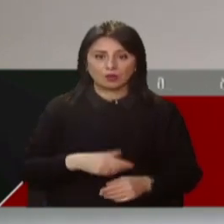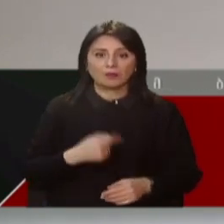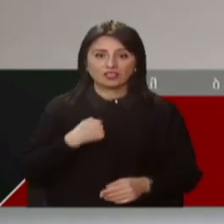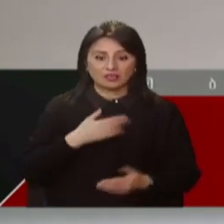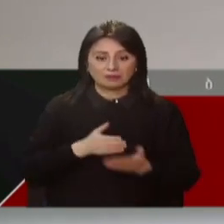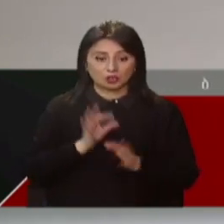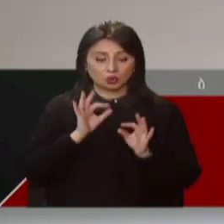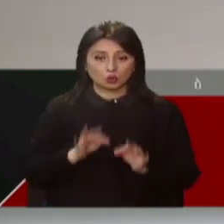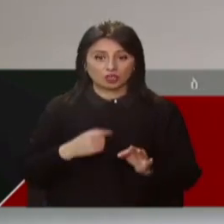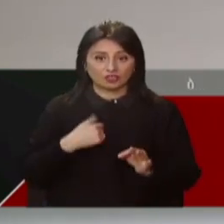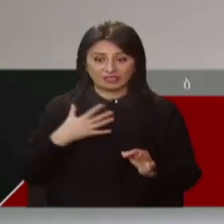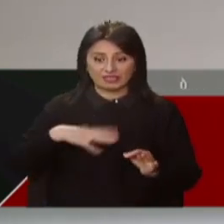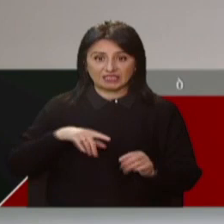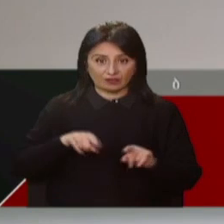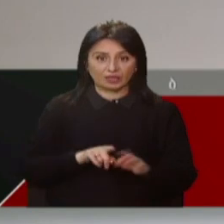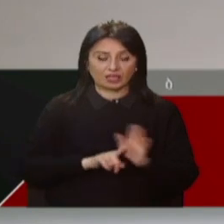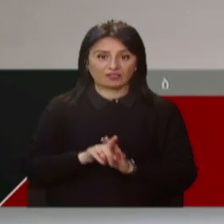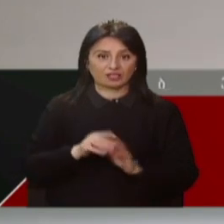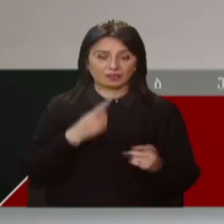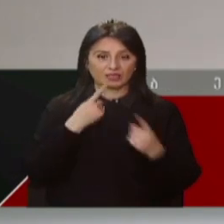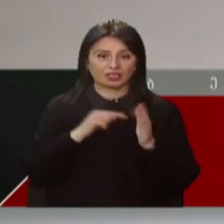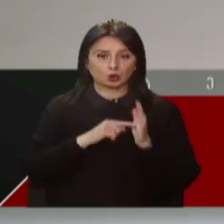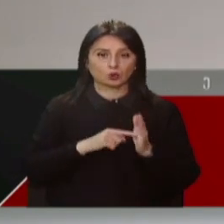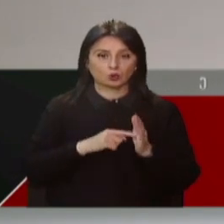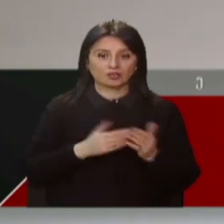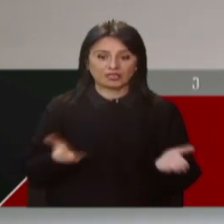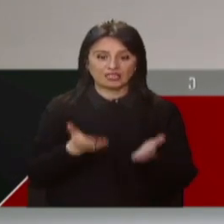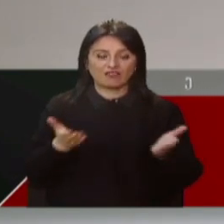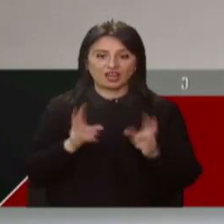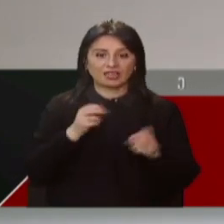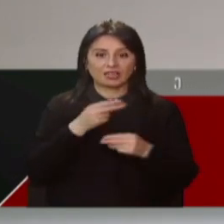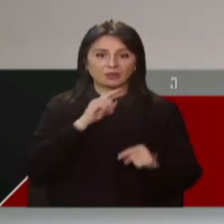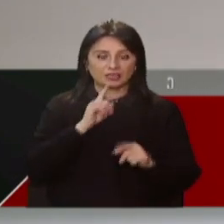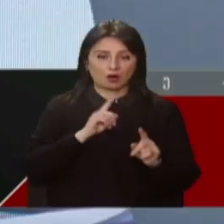ჩვენი მიზანი სწორედ ეს არის, რომ საქართველოში დაიწყოს ამაზე დისკუსიები, რომ წავახალისოთ ამ თემაზე საუბარი.